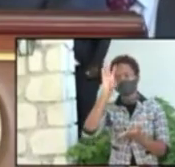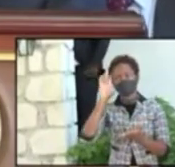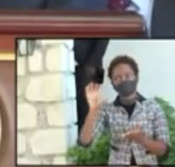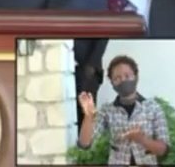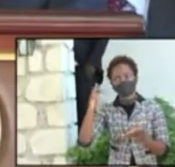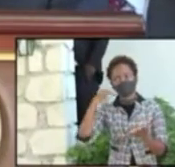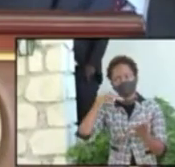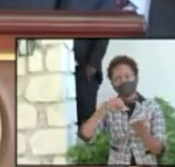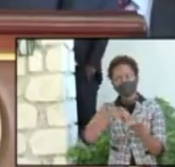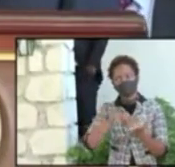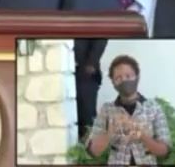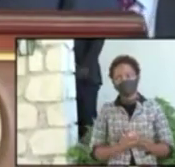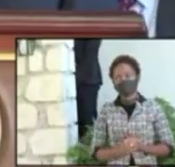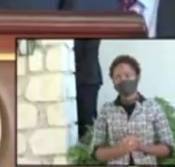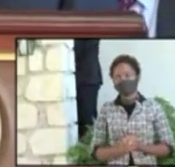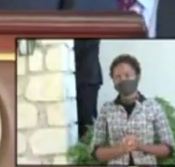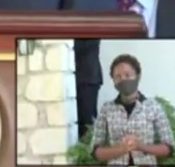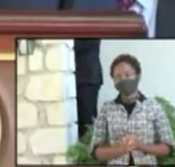1 700 000